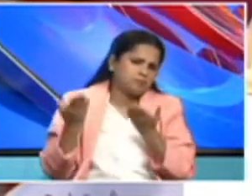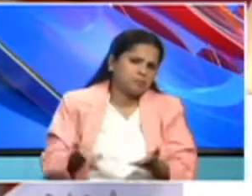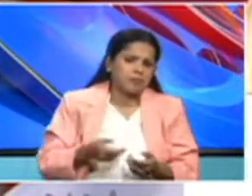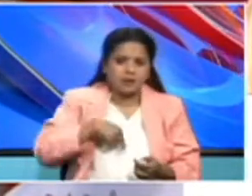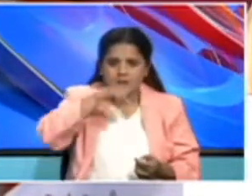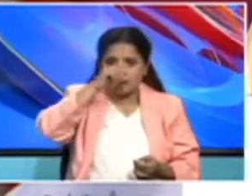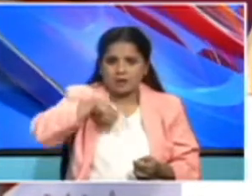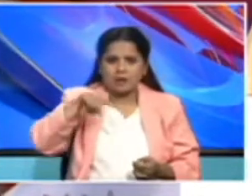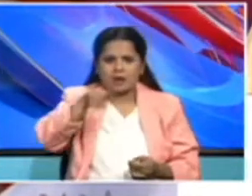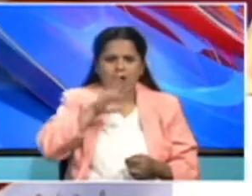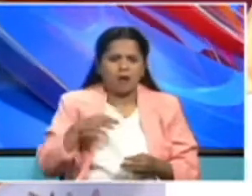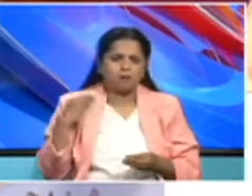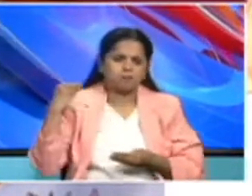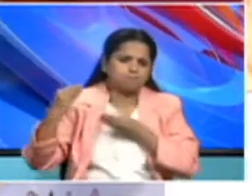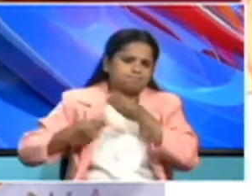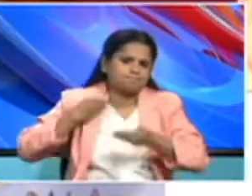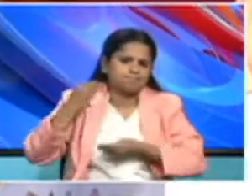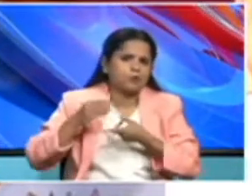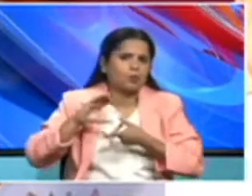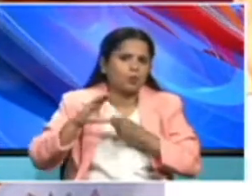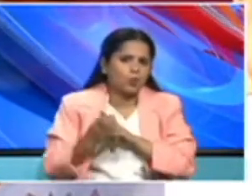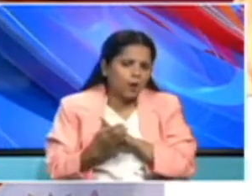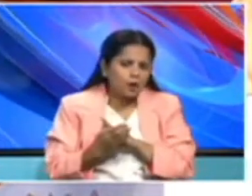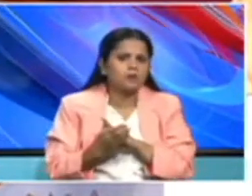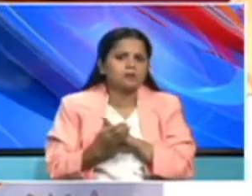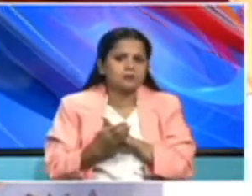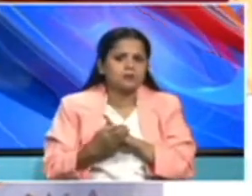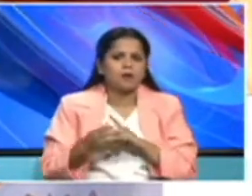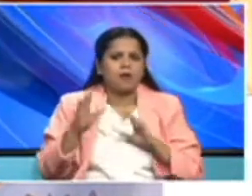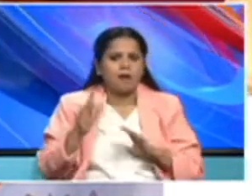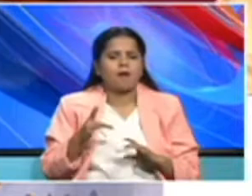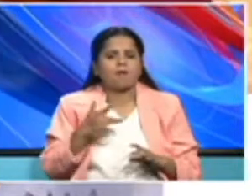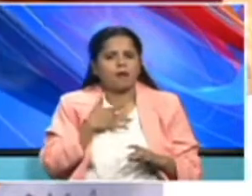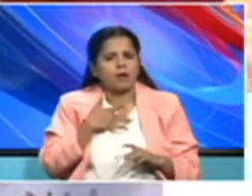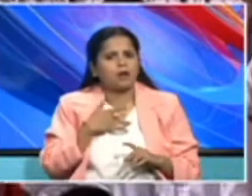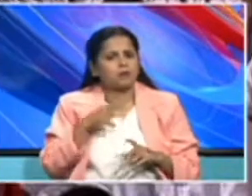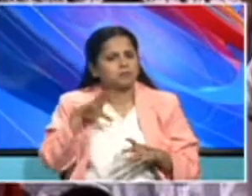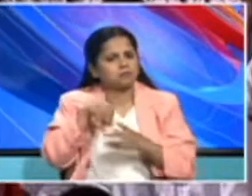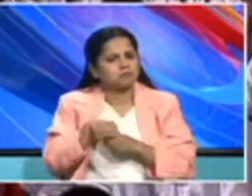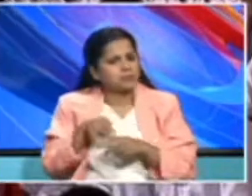भारत की सभ्यता और संस्कृति का हिस्सा रहा है।